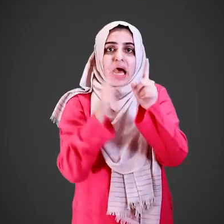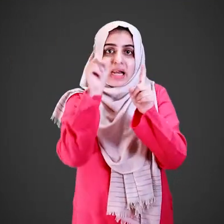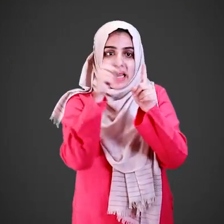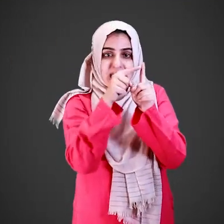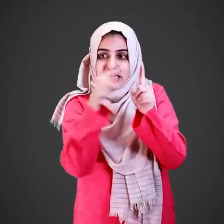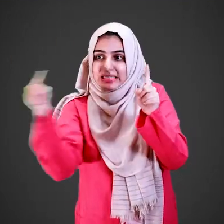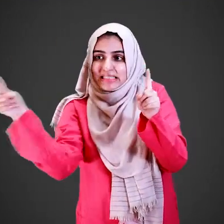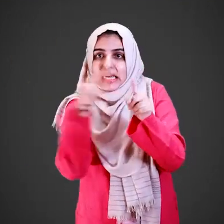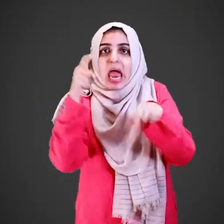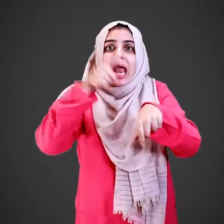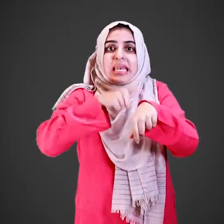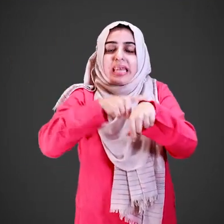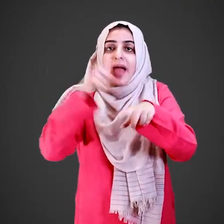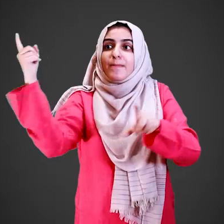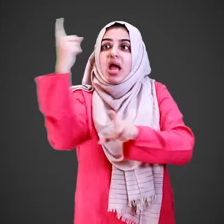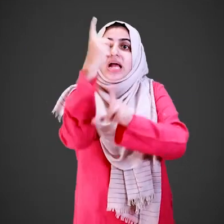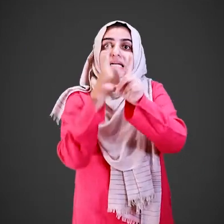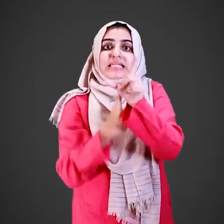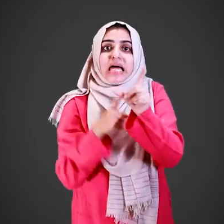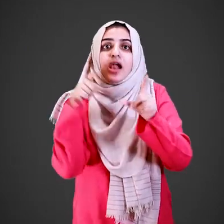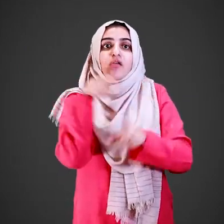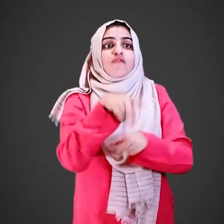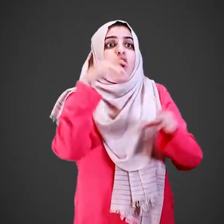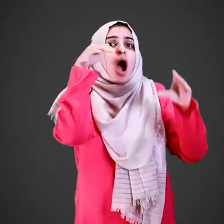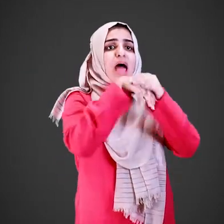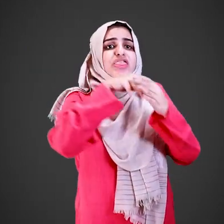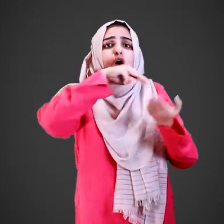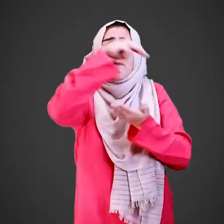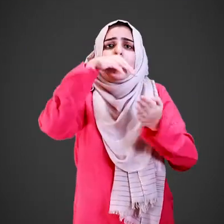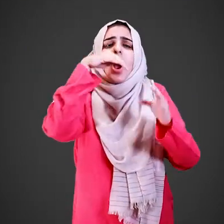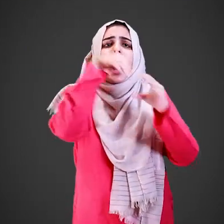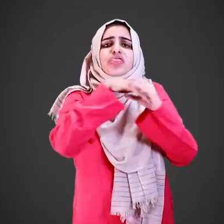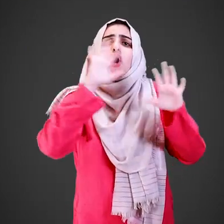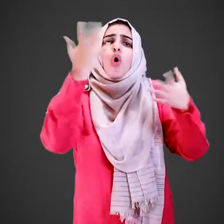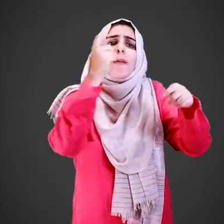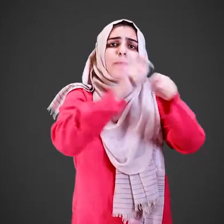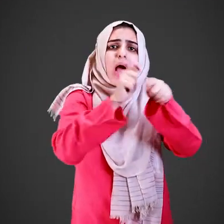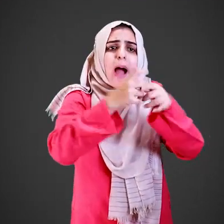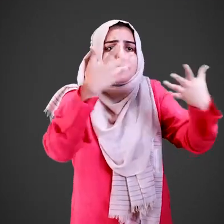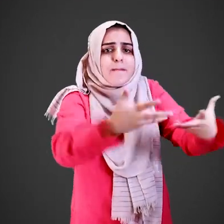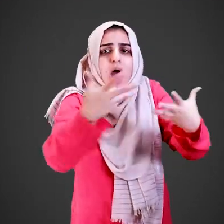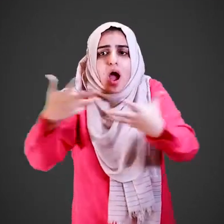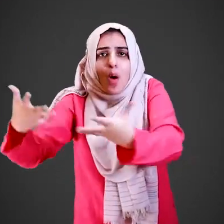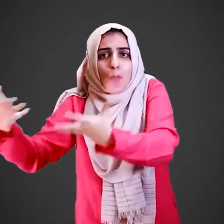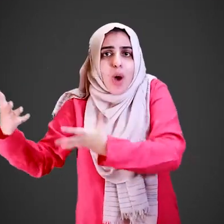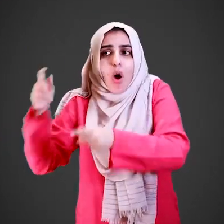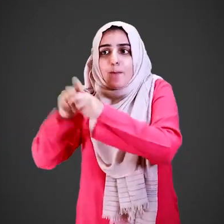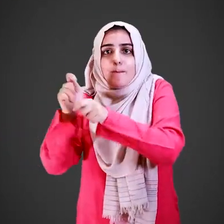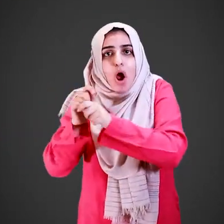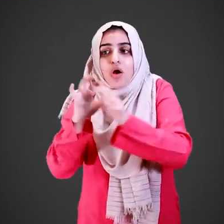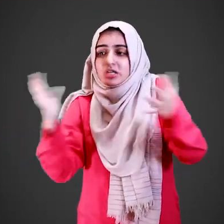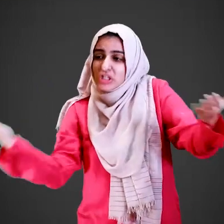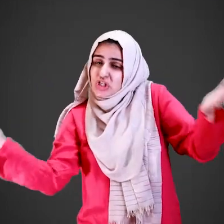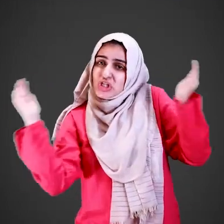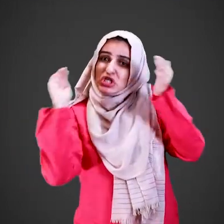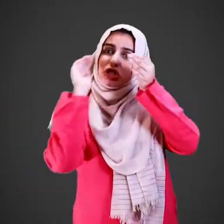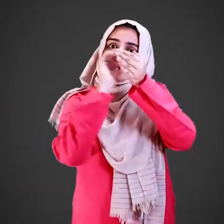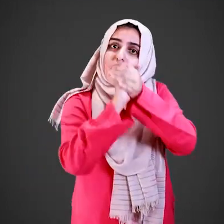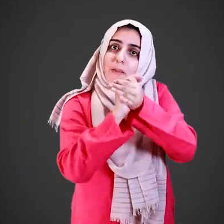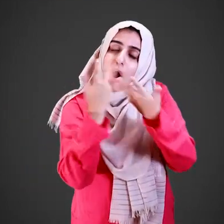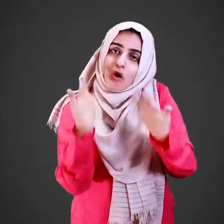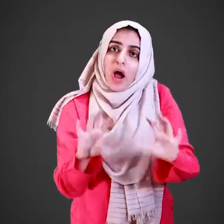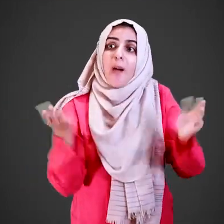साल का अरसा आमतौर पे लिया जाता है, उसमें एक मुल्क की जितनी कौमी पैदावार होती है उसका कुल या हजम जितना है उसको जमा करके जो